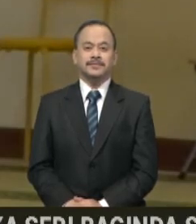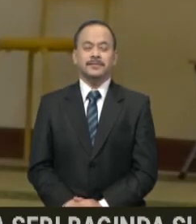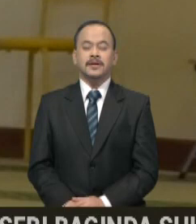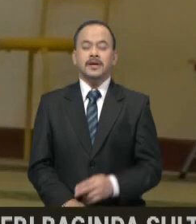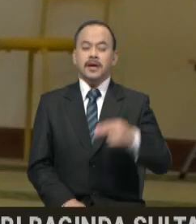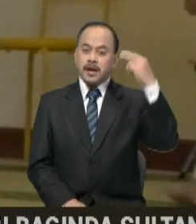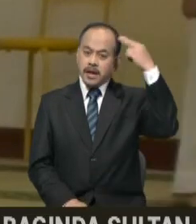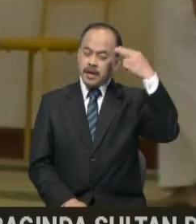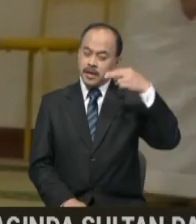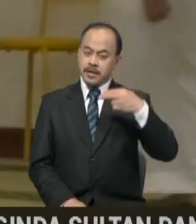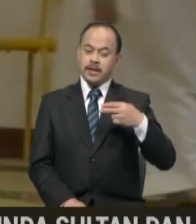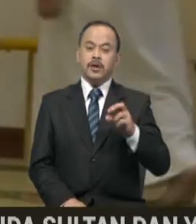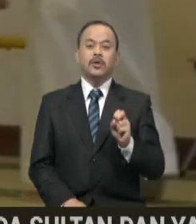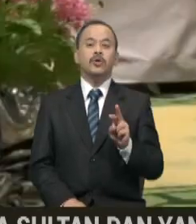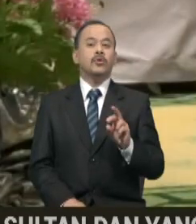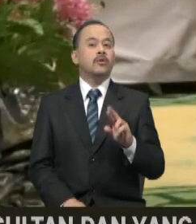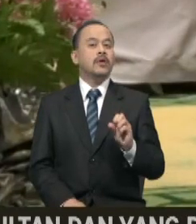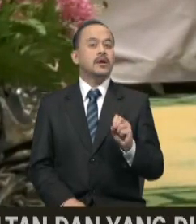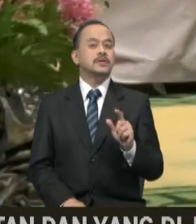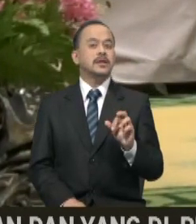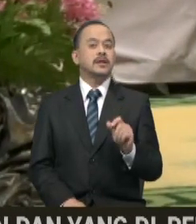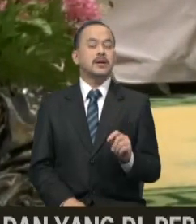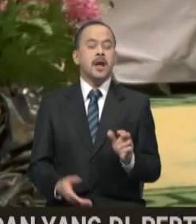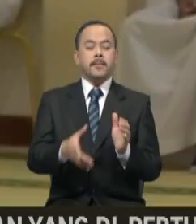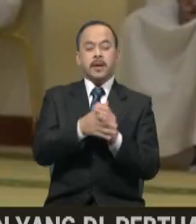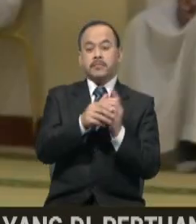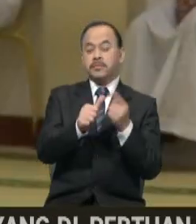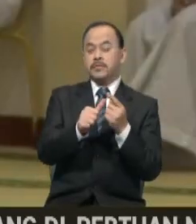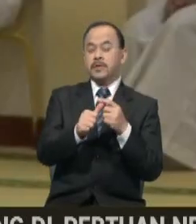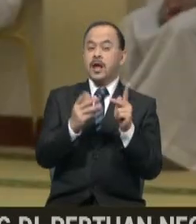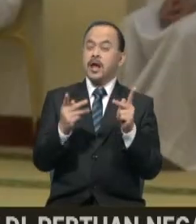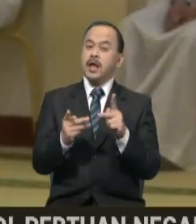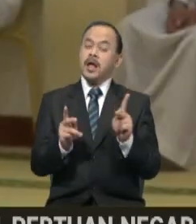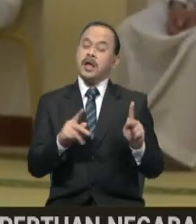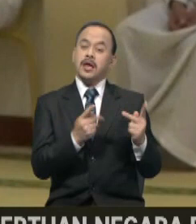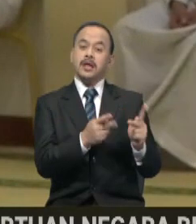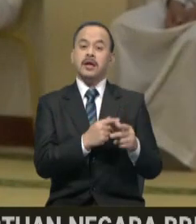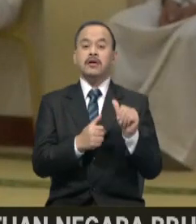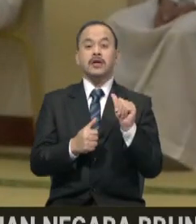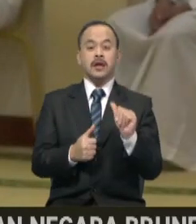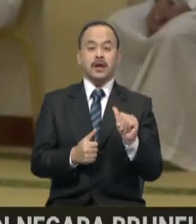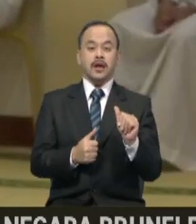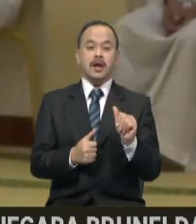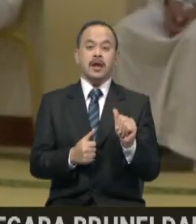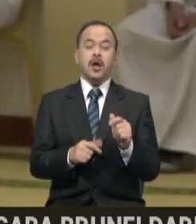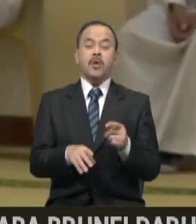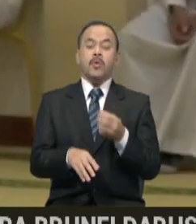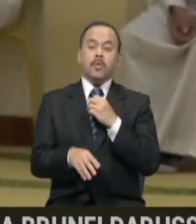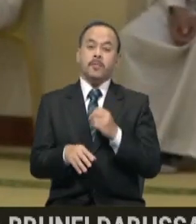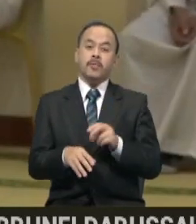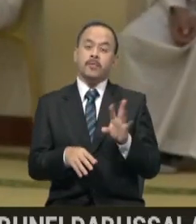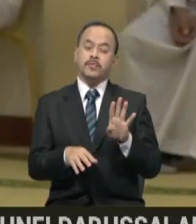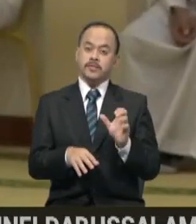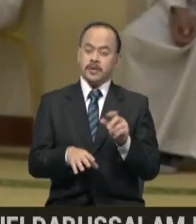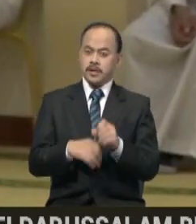Haji Awang Nur Asilin bin Awang Haji Puting memenangi kategori A bagi umur 25 hingga 49 tahun,